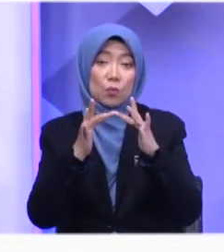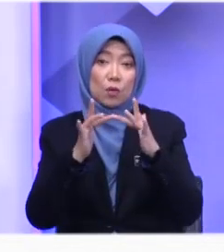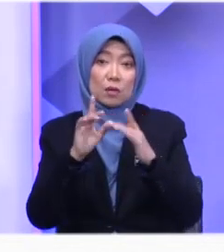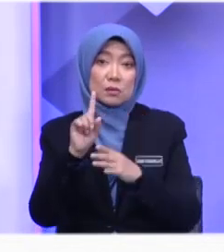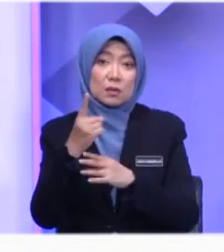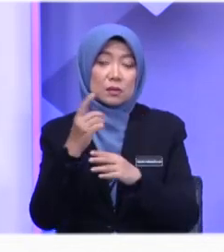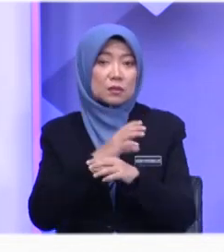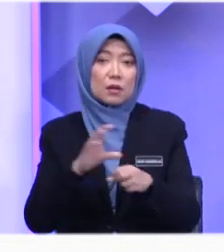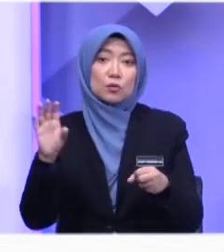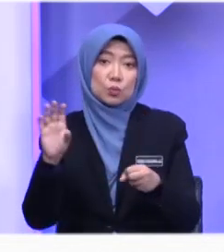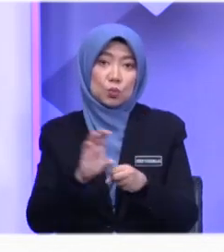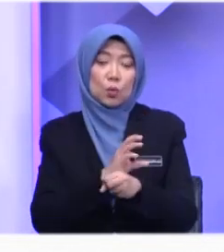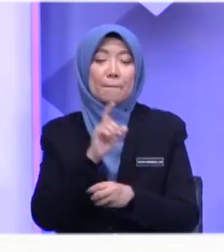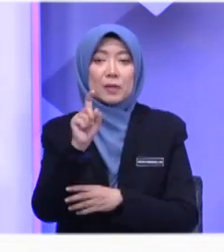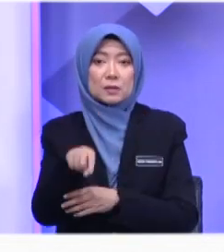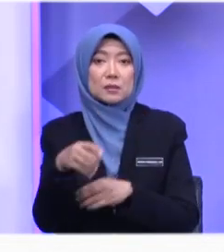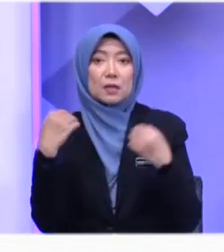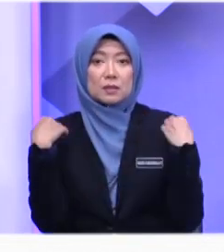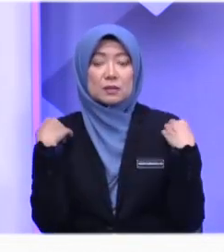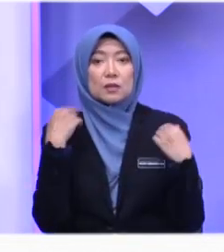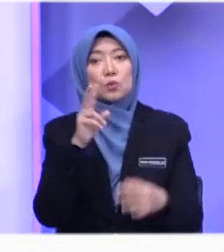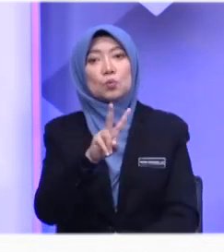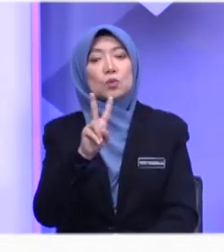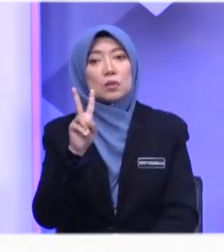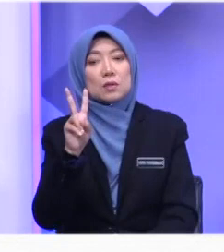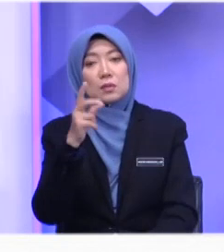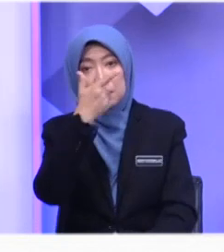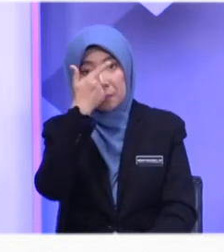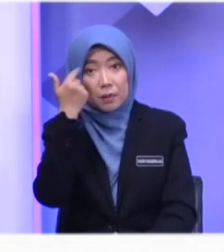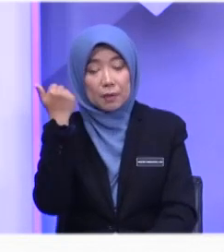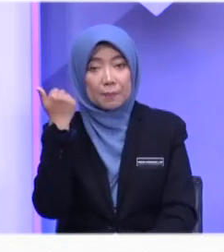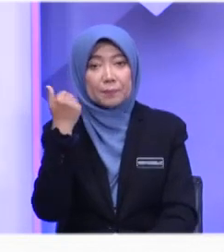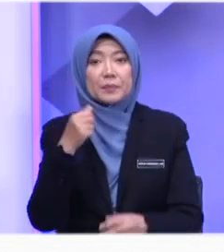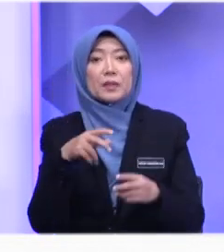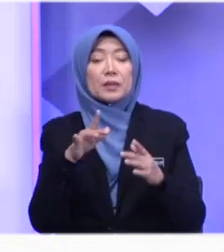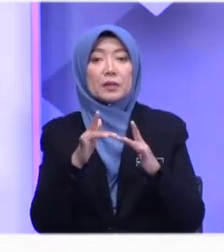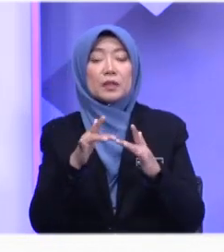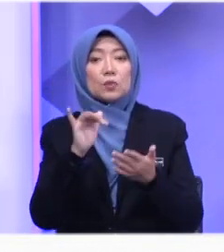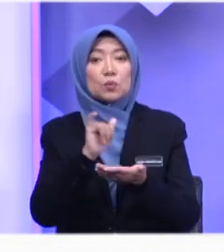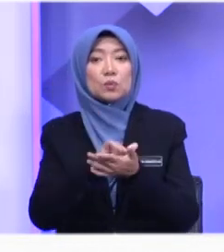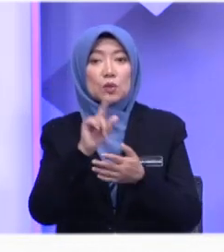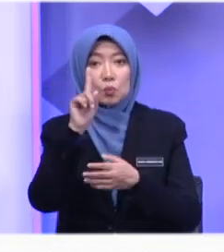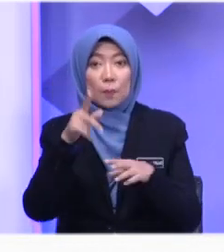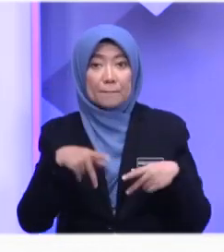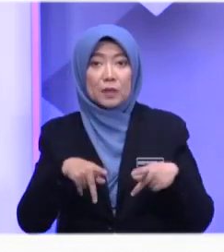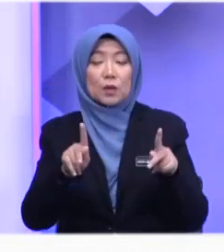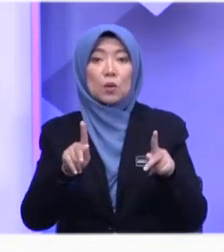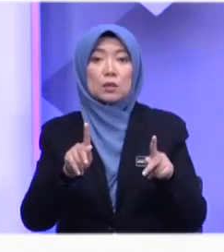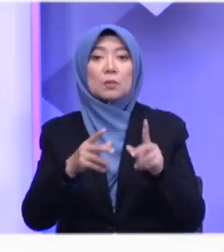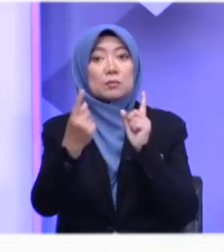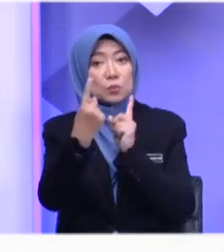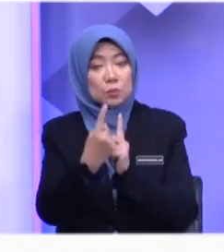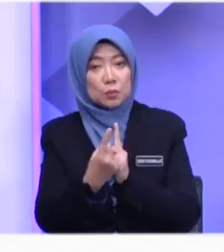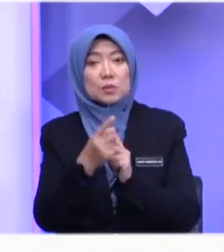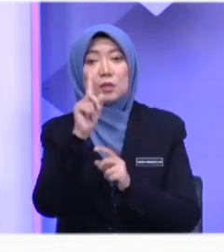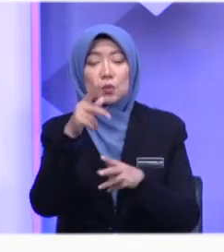tidak cukup Lah di mesti kedua-duanya sekaligus sekarang ke dalam tadi yaitu satu enggak peluang make yang bersemu kebun satu